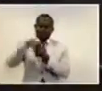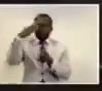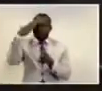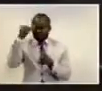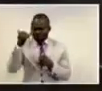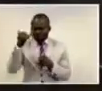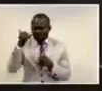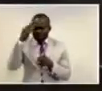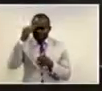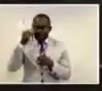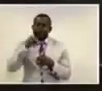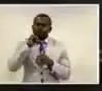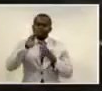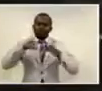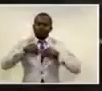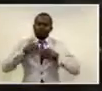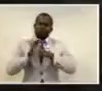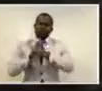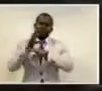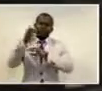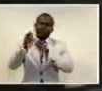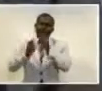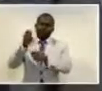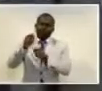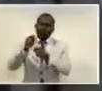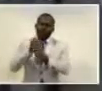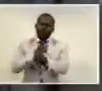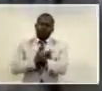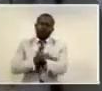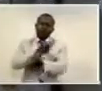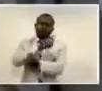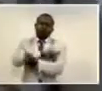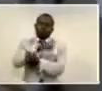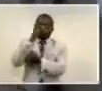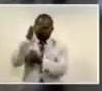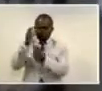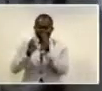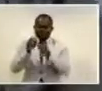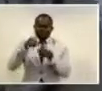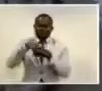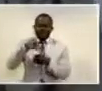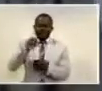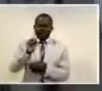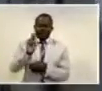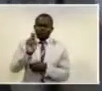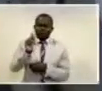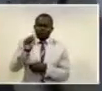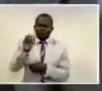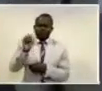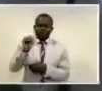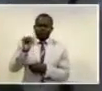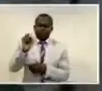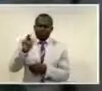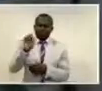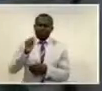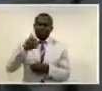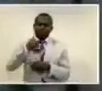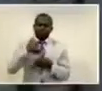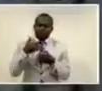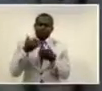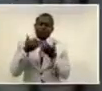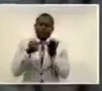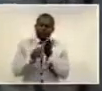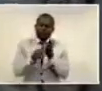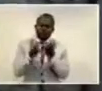kubereye batubwira ko tutemerewe kwambutsa amatigoma kuko amatara ya Mukamira tuzahura n'ikibazo yuko na za